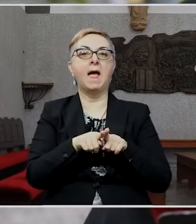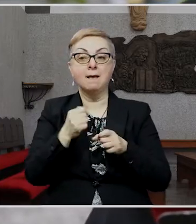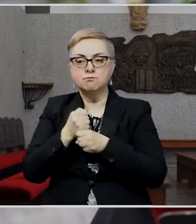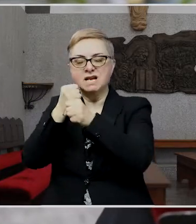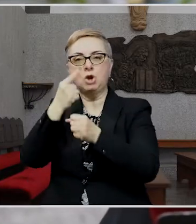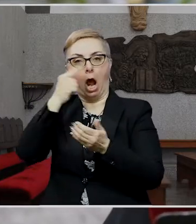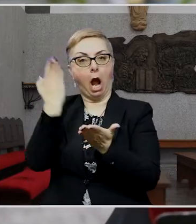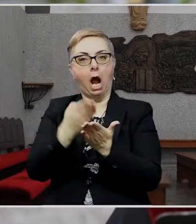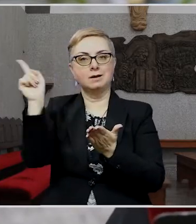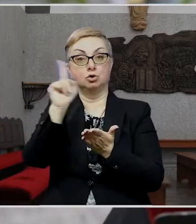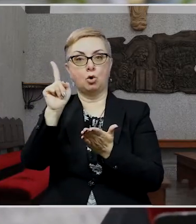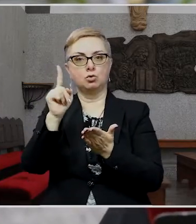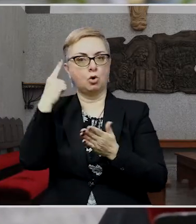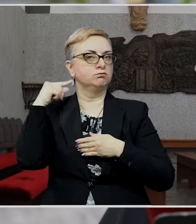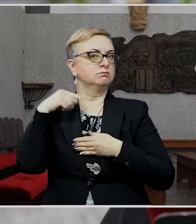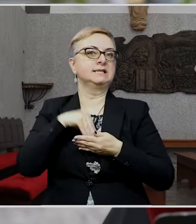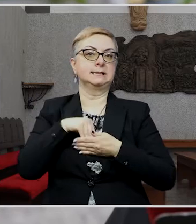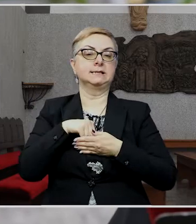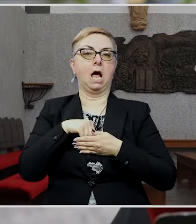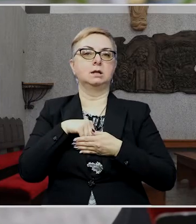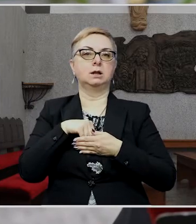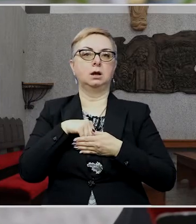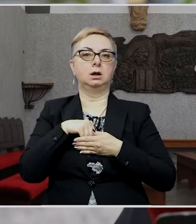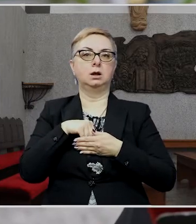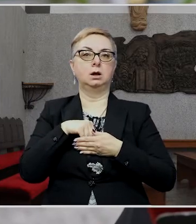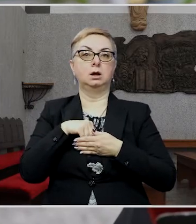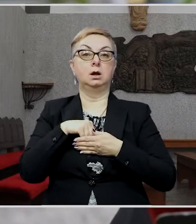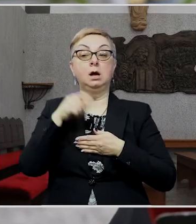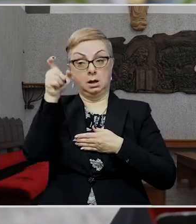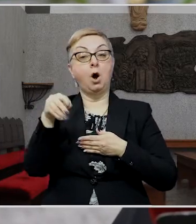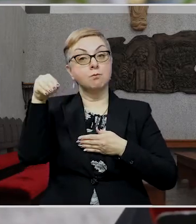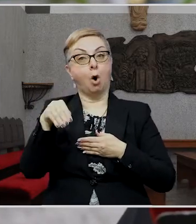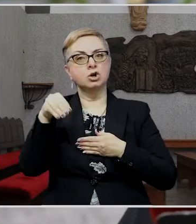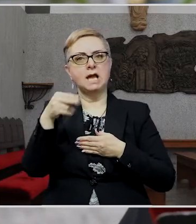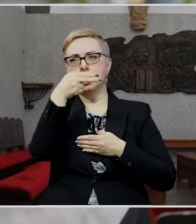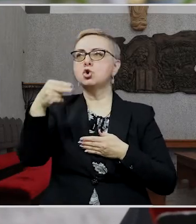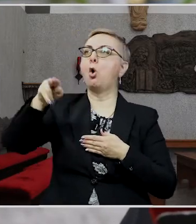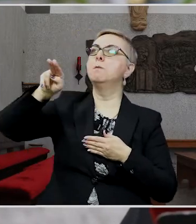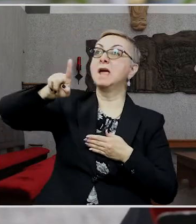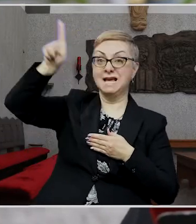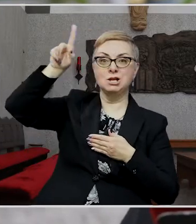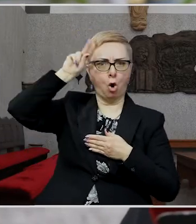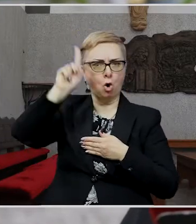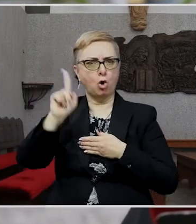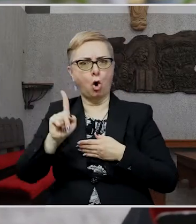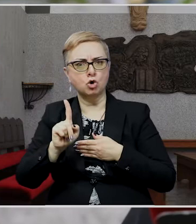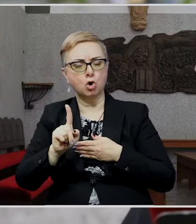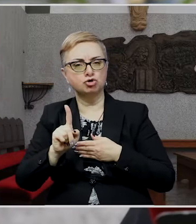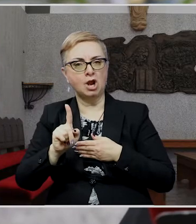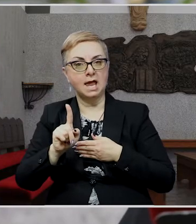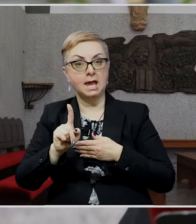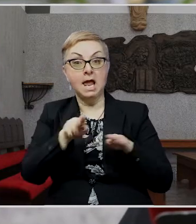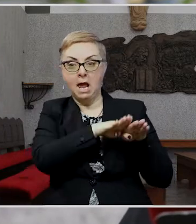quella missione non è degno di quella missione non conosce il nome di dio non verrà